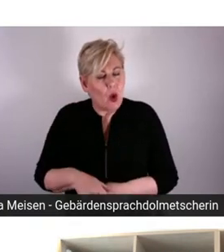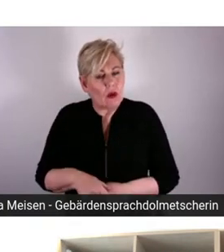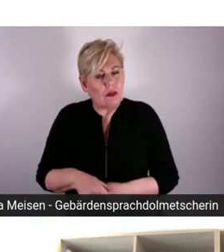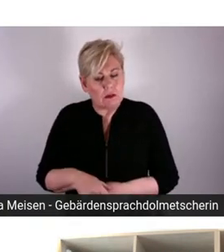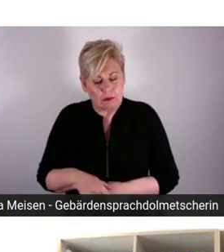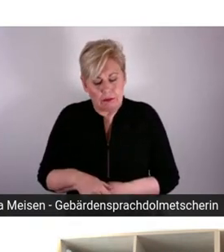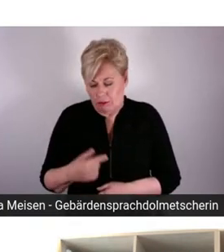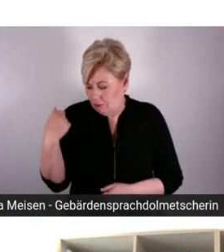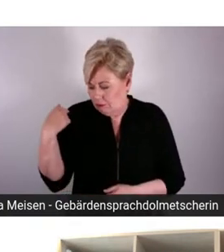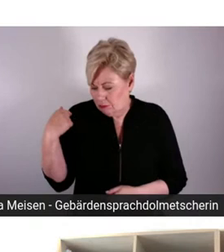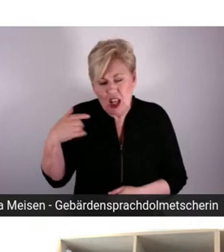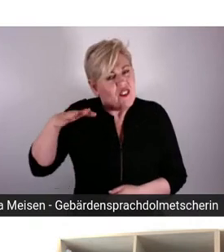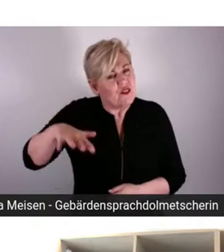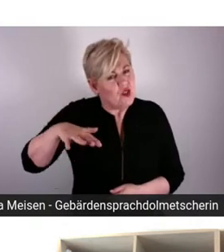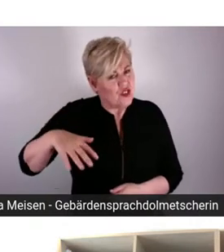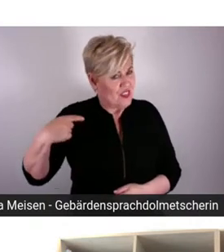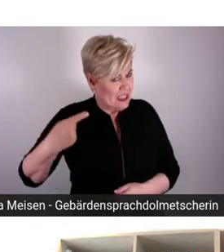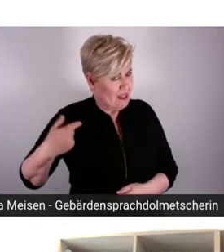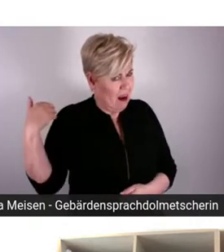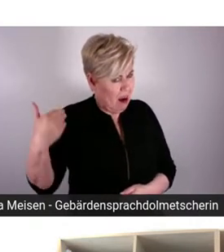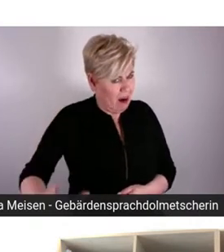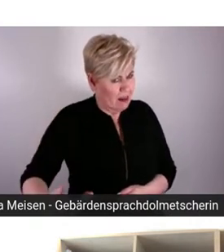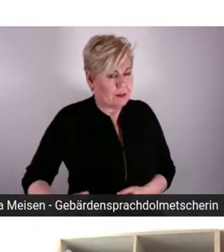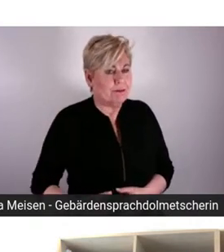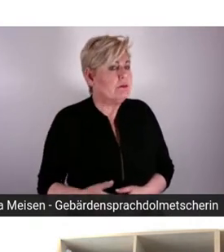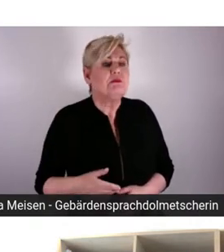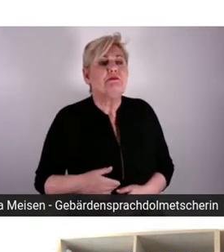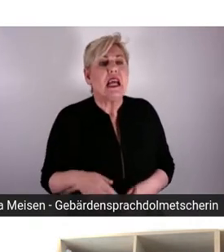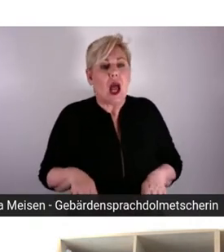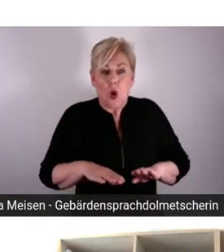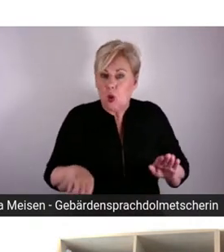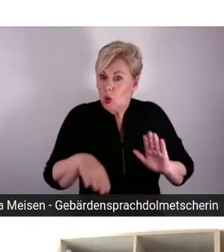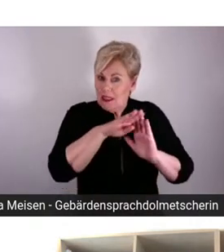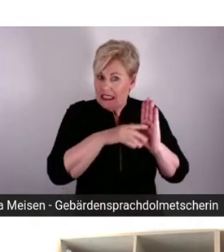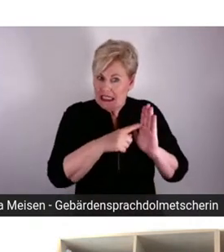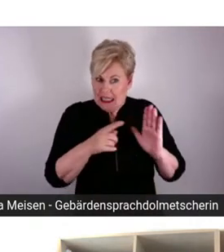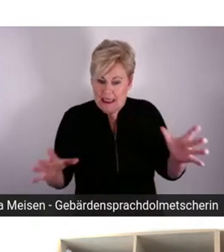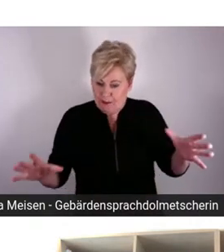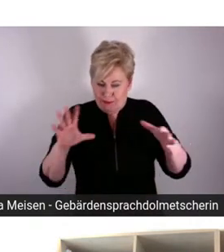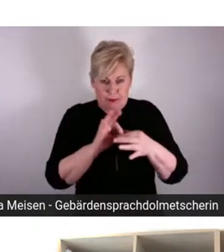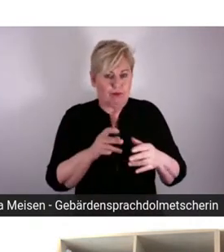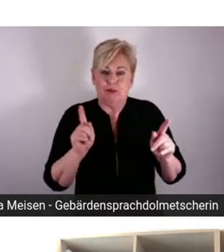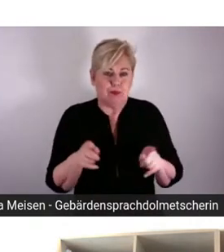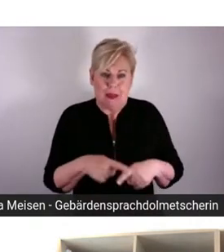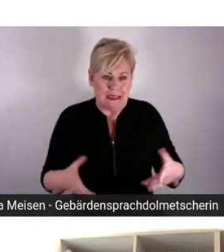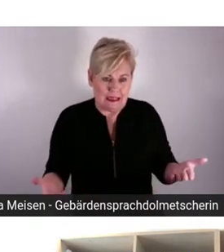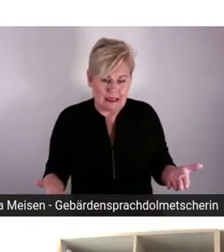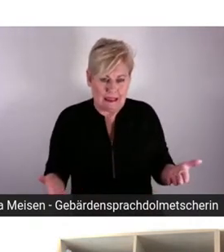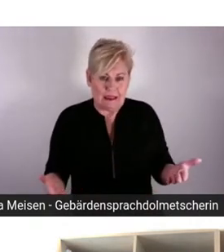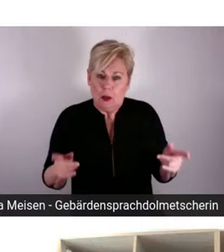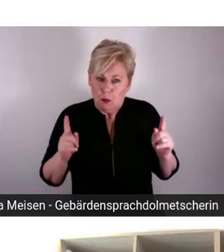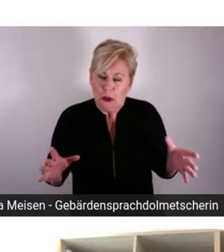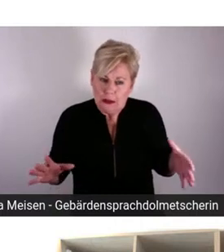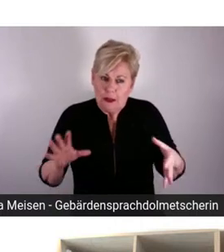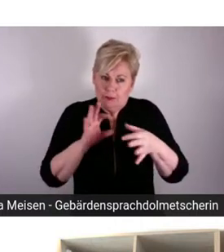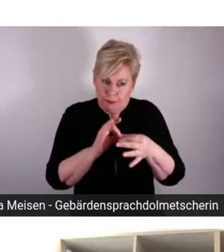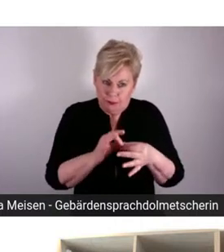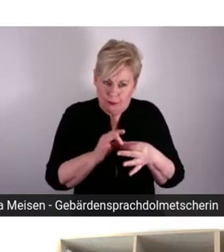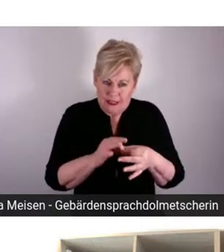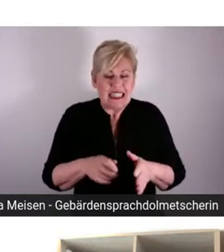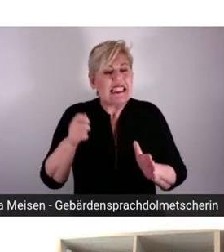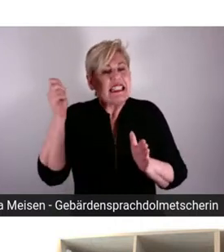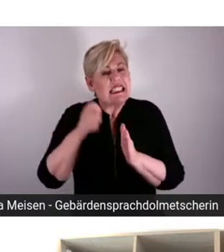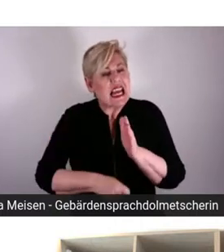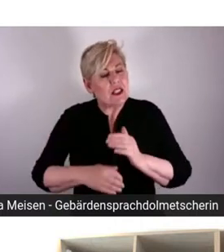letzten 15 Jahren hatten, nicht mit dem Grundgesetz vereinbar ist und deshalb korrigiert werden musste. Das Sanktionssystem